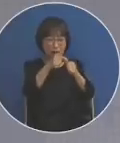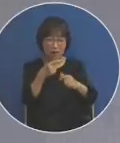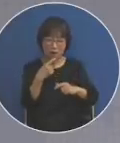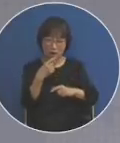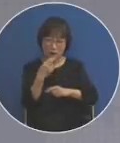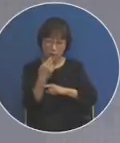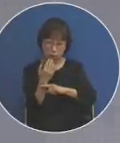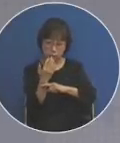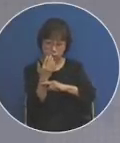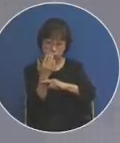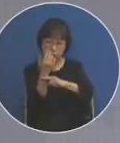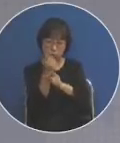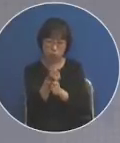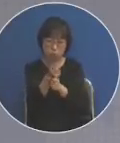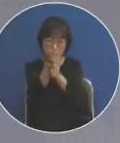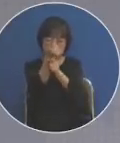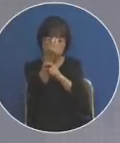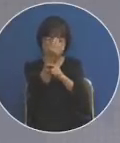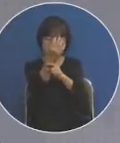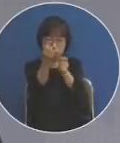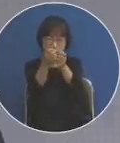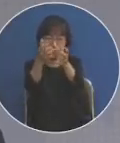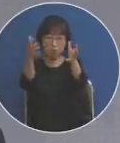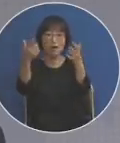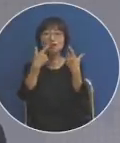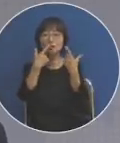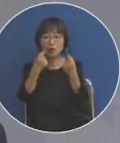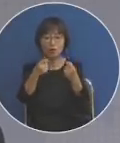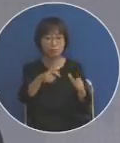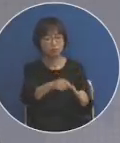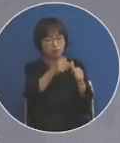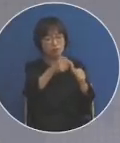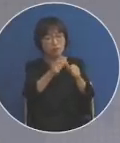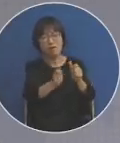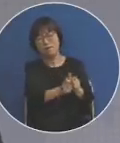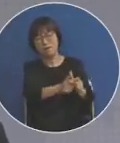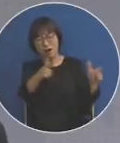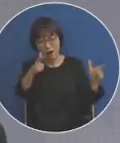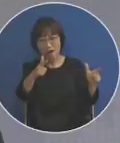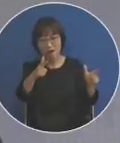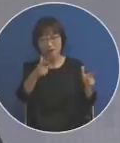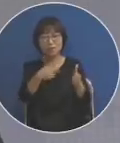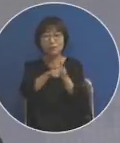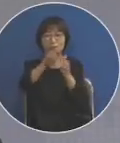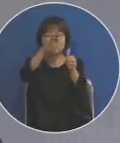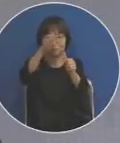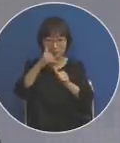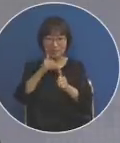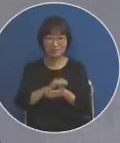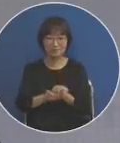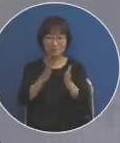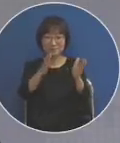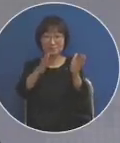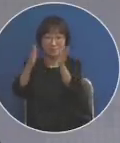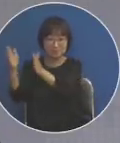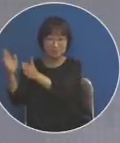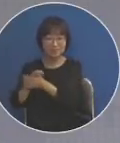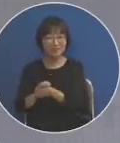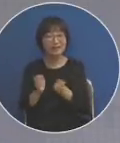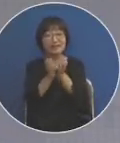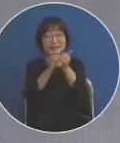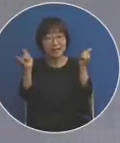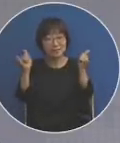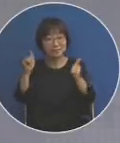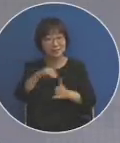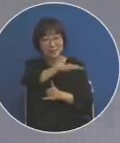like a burning torch. 사람은 여러분이 잘못하면 그거를 지적하고 여러분을 어렵게 만들려고 합니다. When you make a mistake, people come